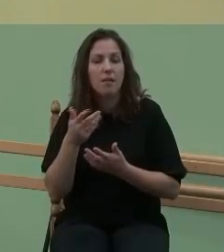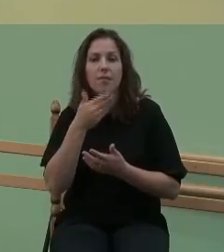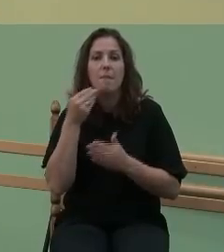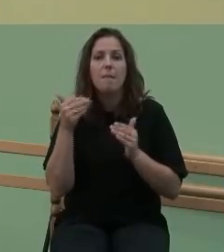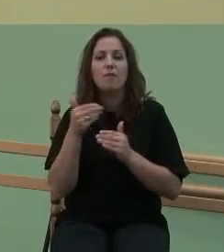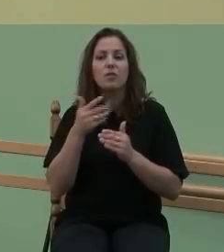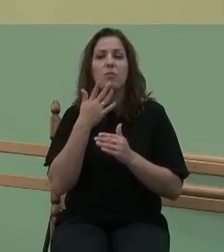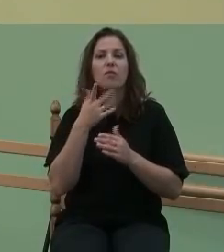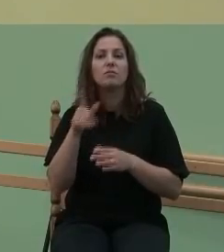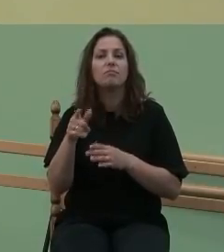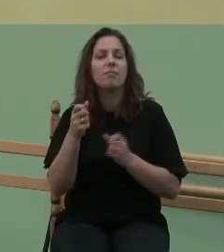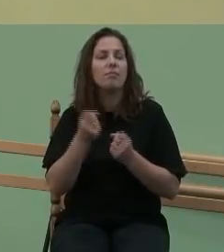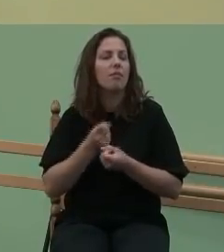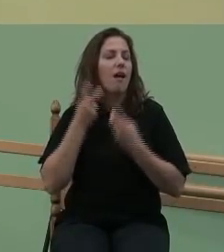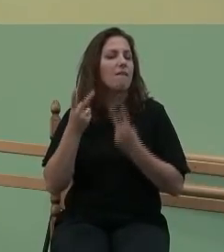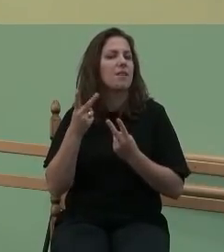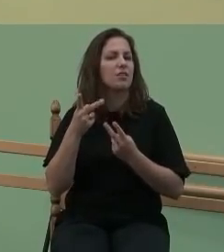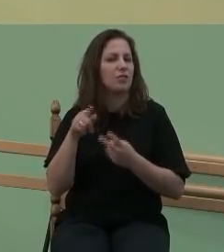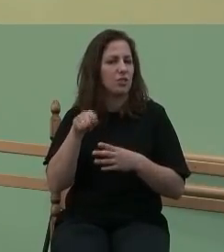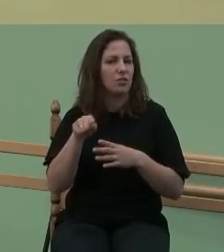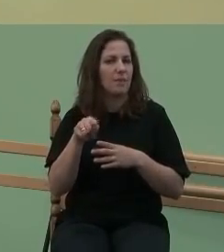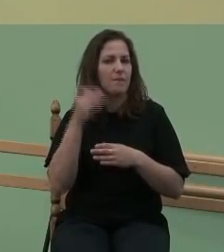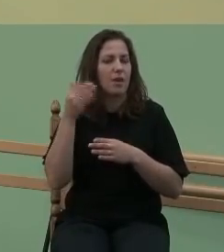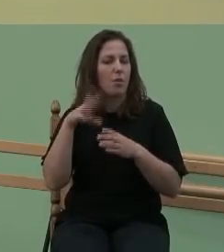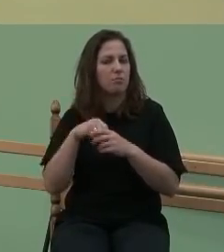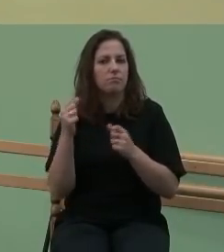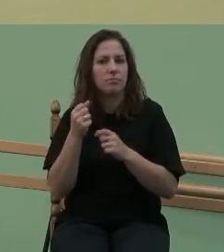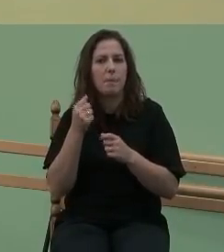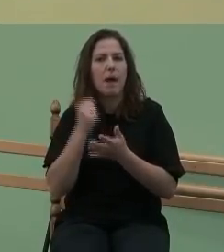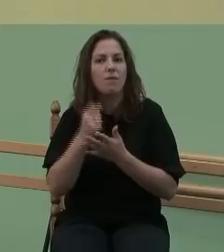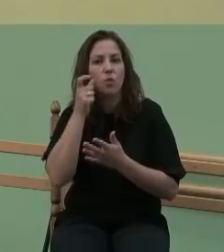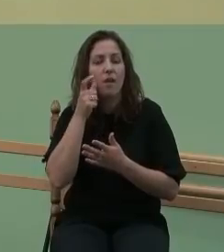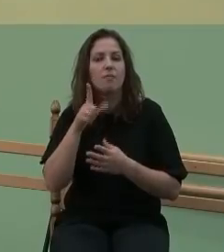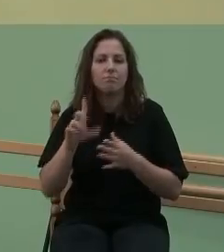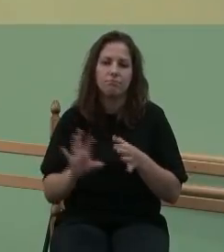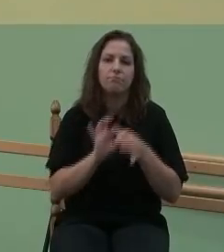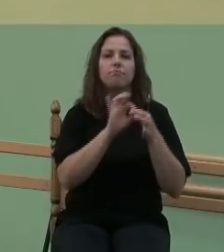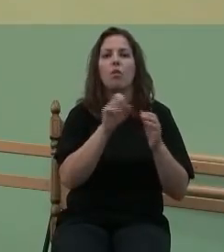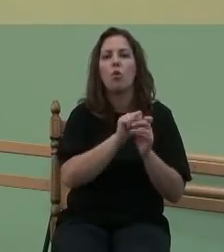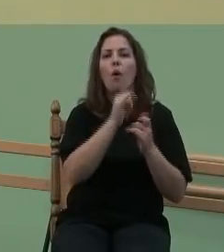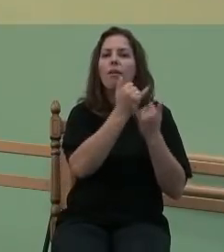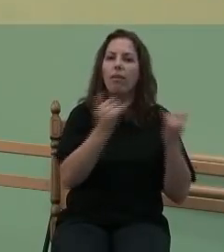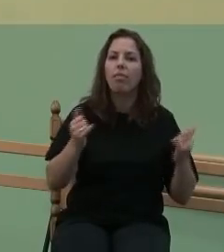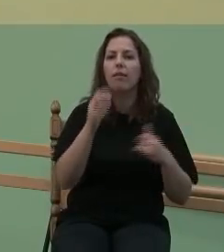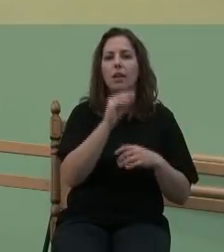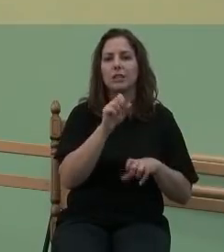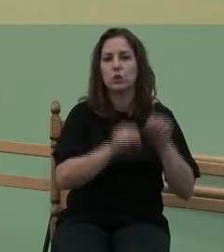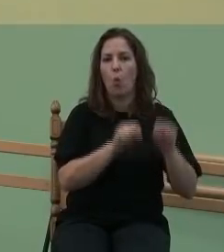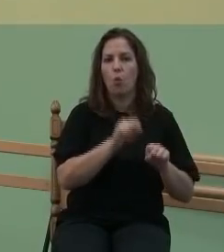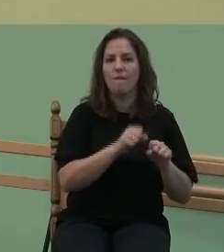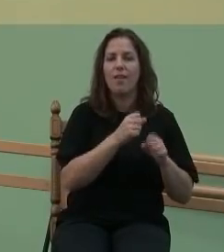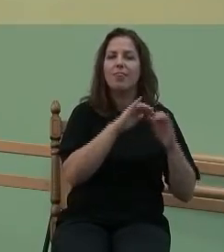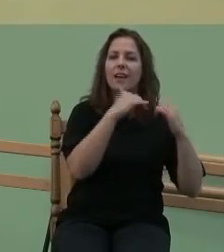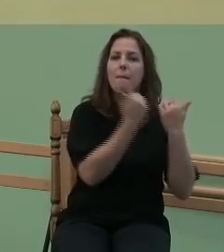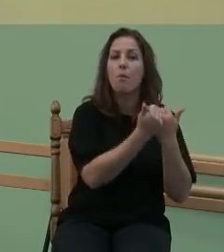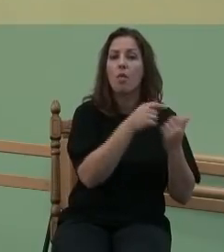możliwości mówienia, to jest temat na inny, odrębny wykład. Wtedy jest możliwość odwołania się do innych jeszcze sądów i